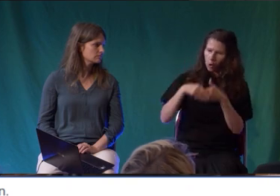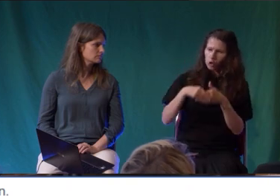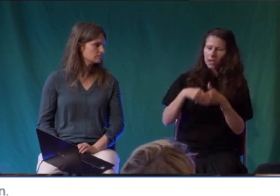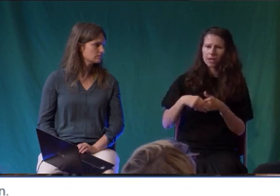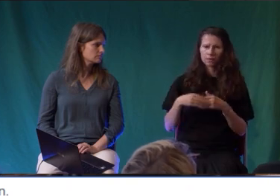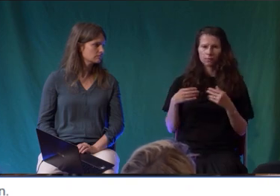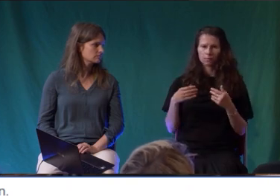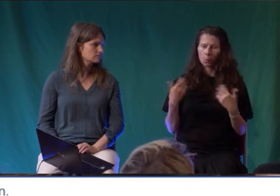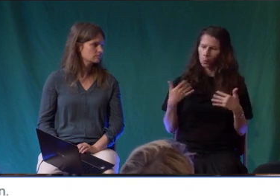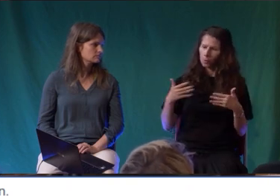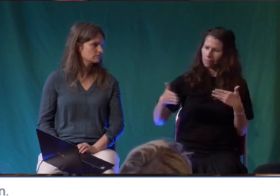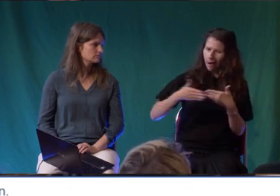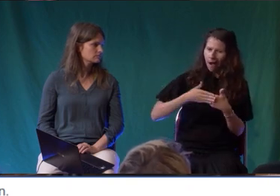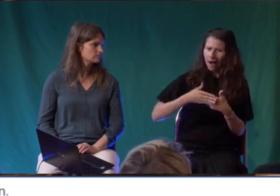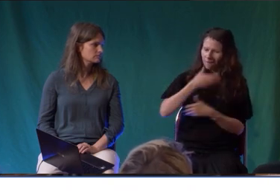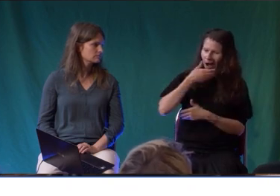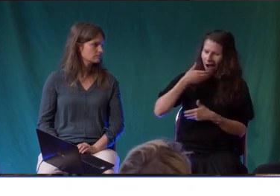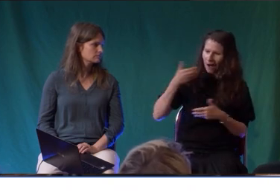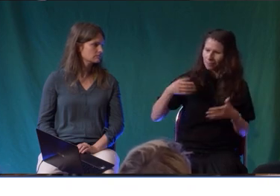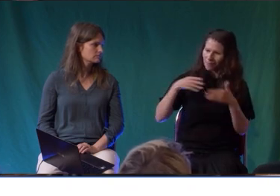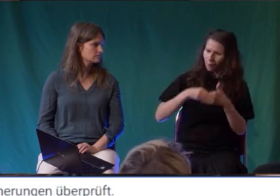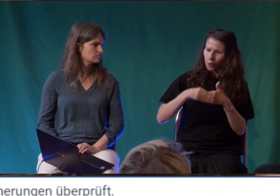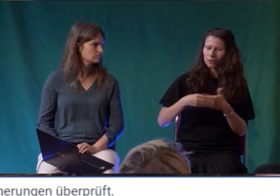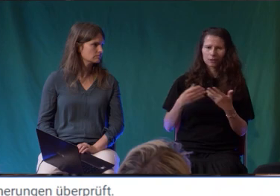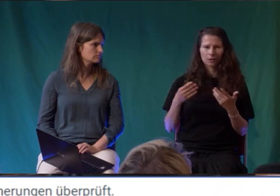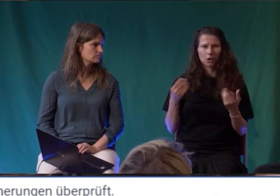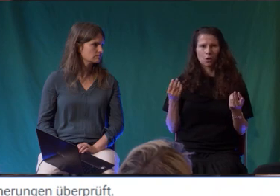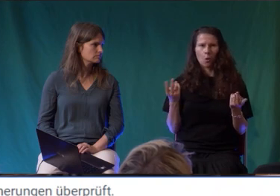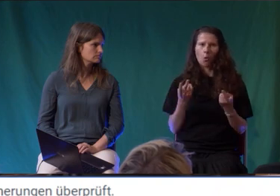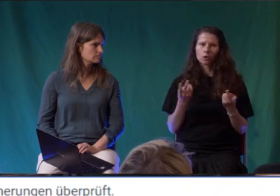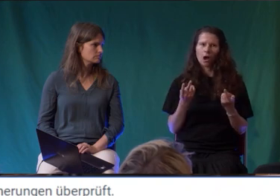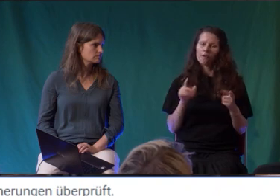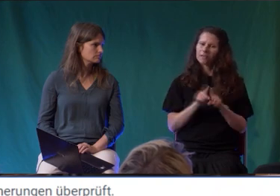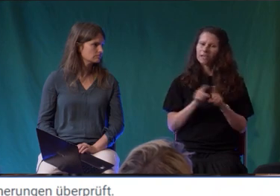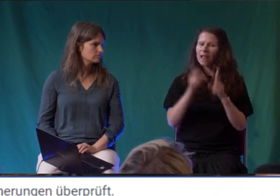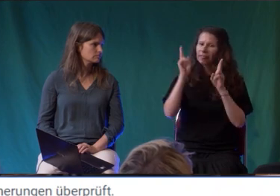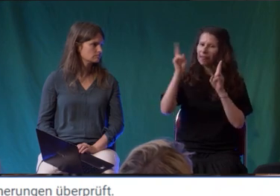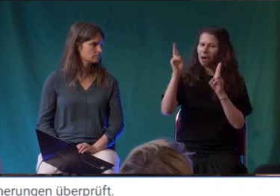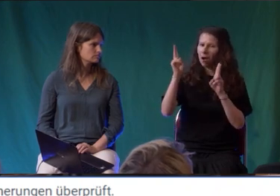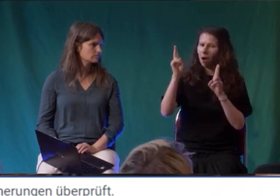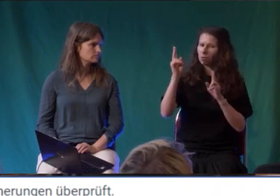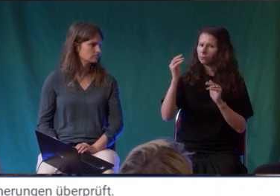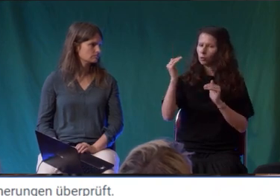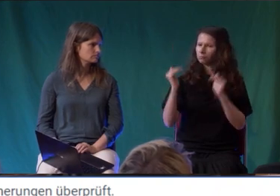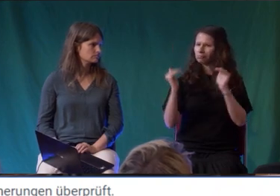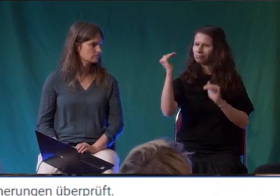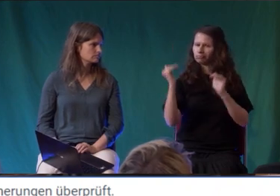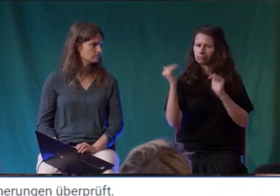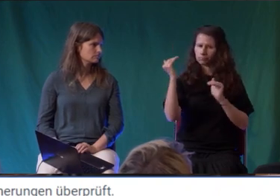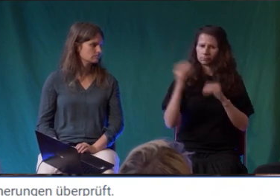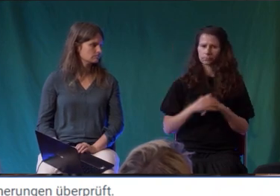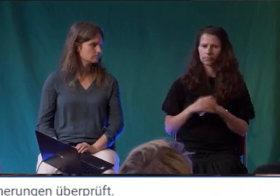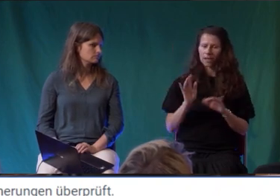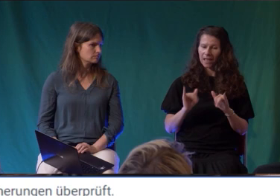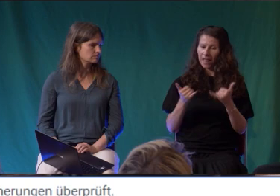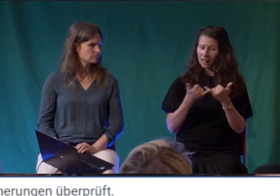oder ob man eher so ein Verhältnis hat wie zu einem Lehrer oder so und Eltern wünschen